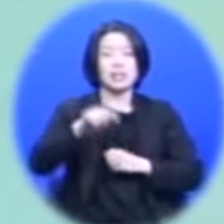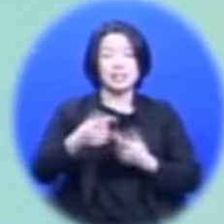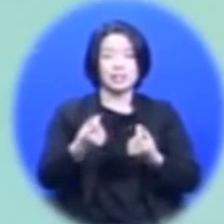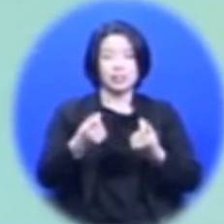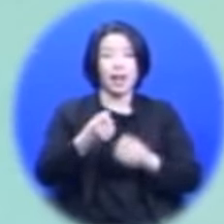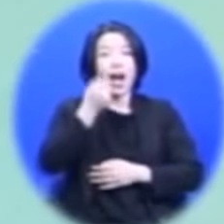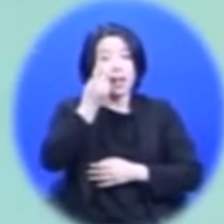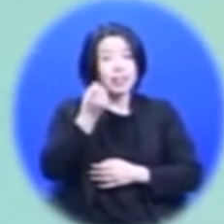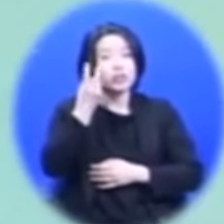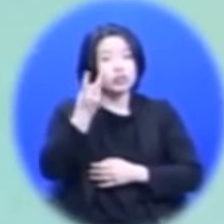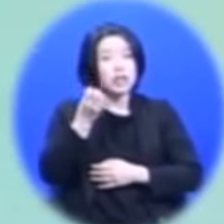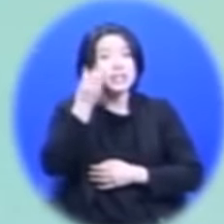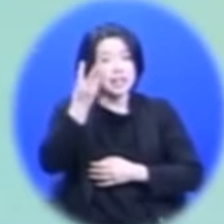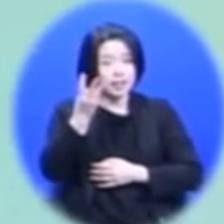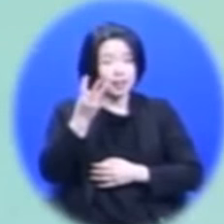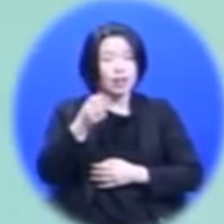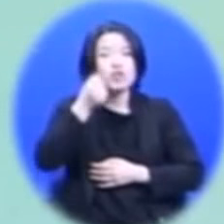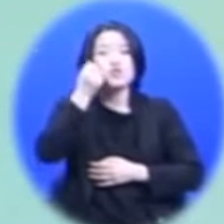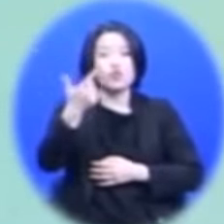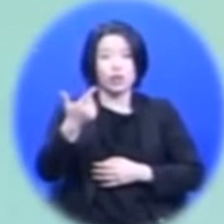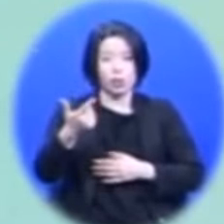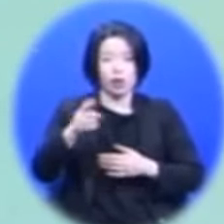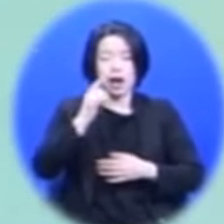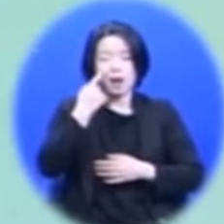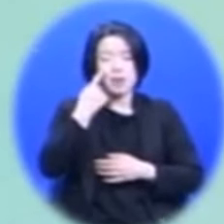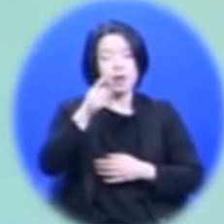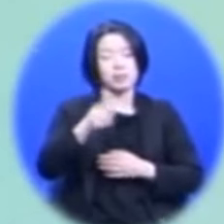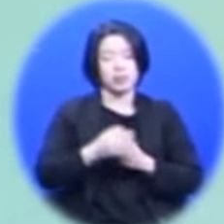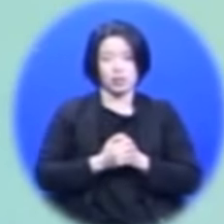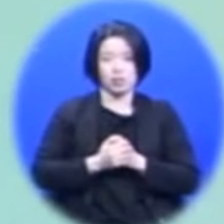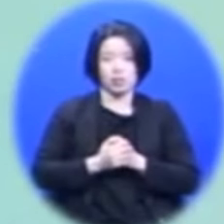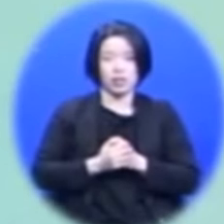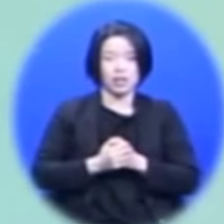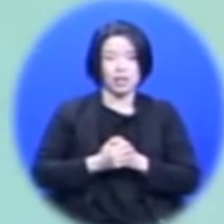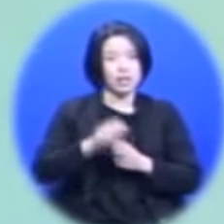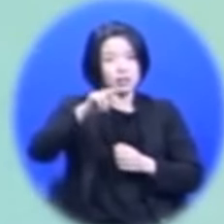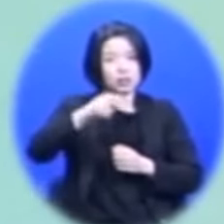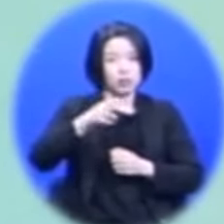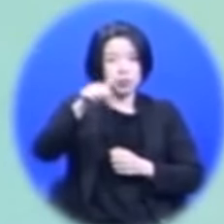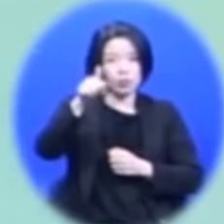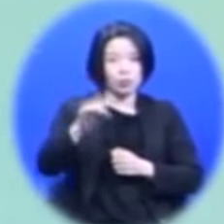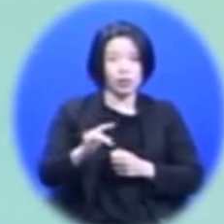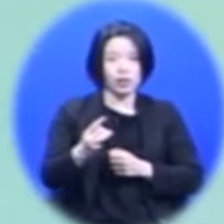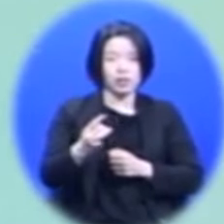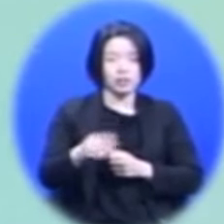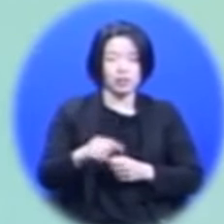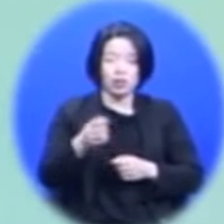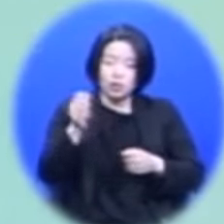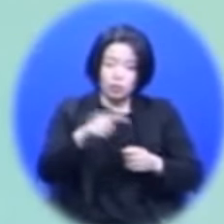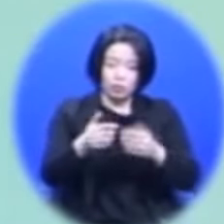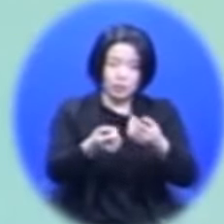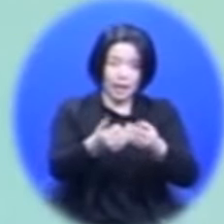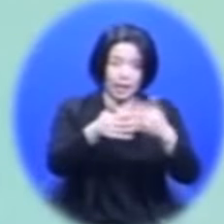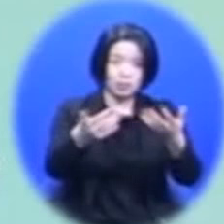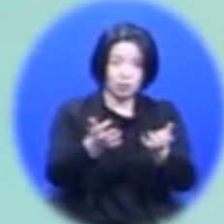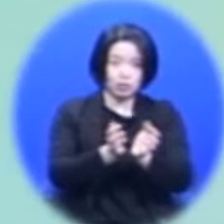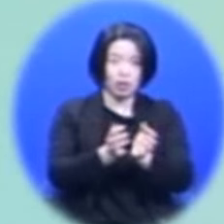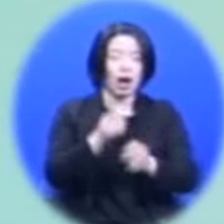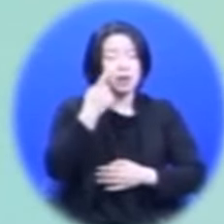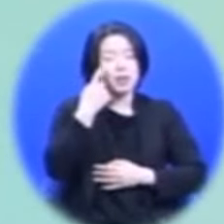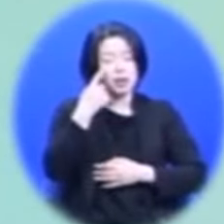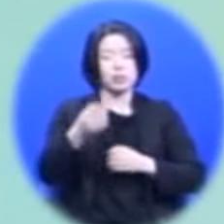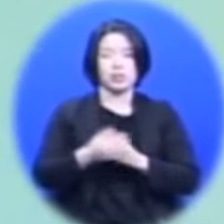두 달, 석 달, 6개월을 한번 해보세요. 속회에서 그리고 소그룹에서 한번